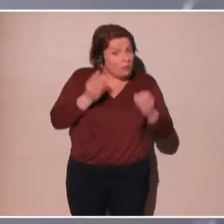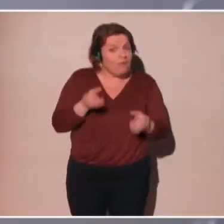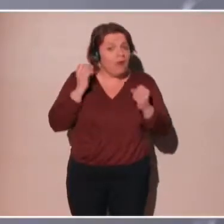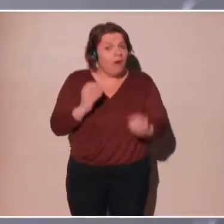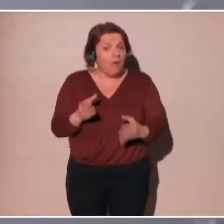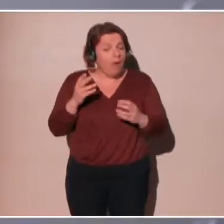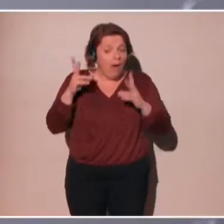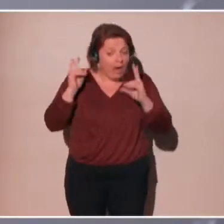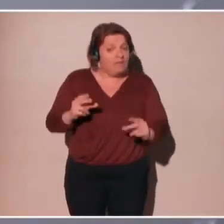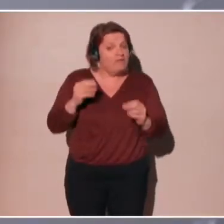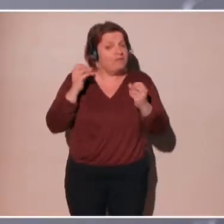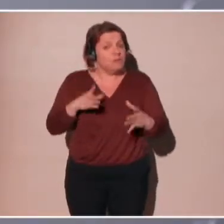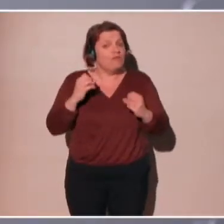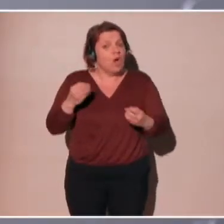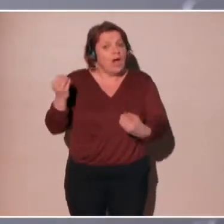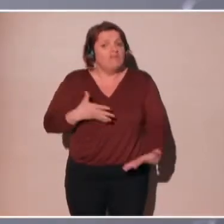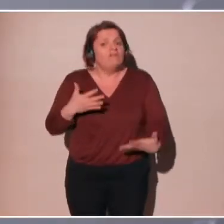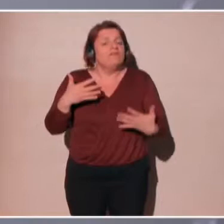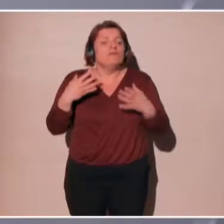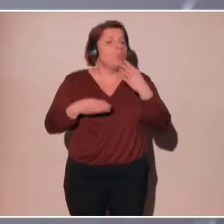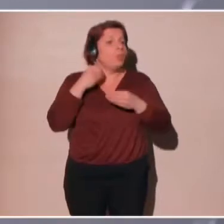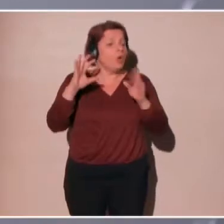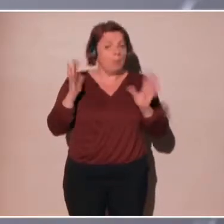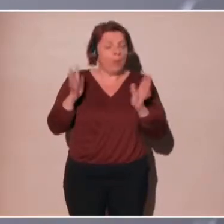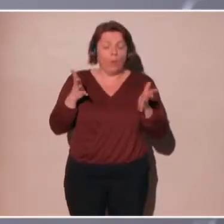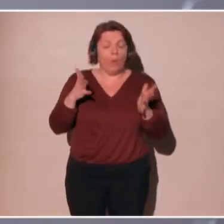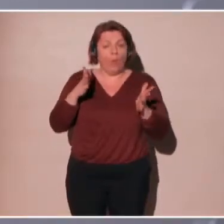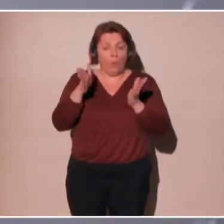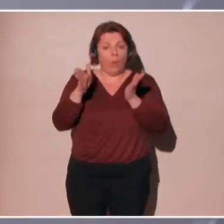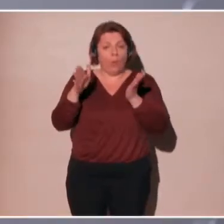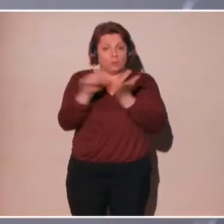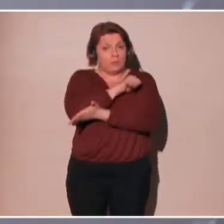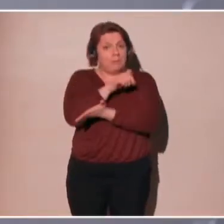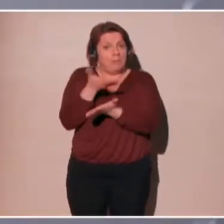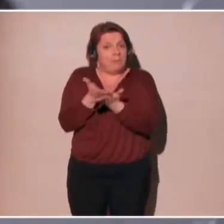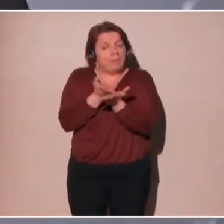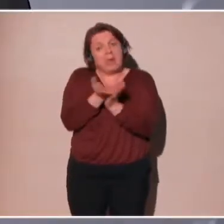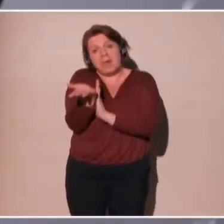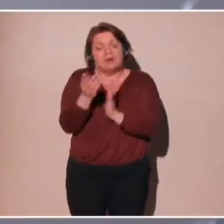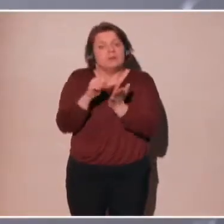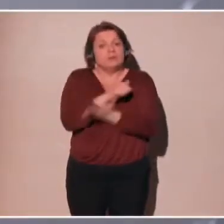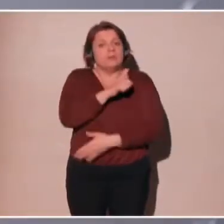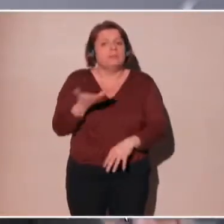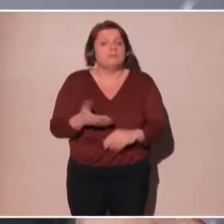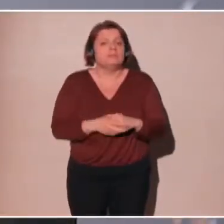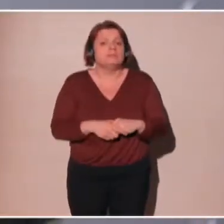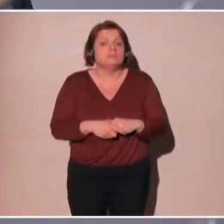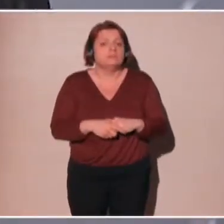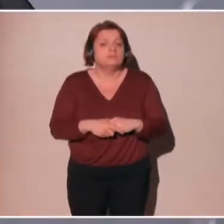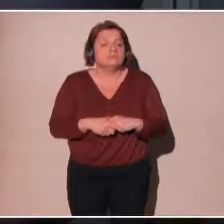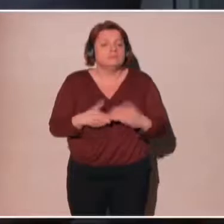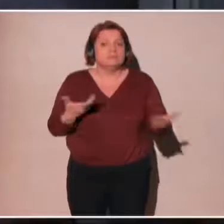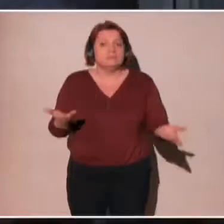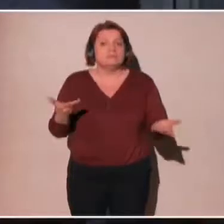le web et comment faire en sorte, comment est-ce qu'on peut éliminer ces biais, d'après vous?